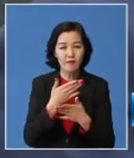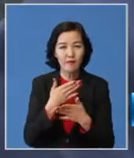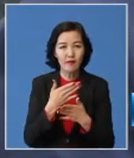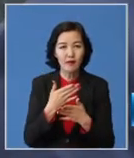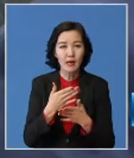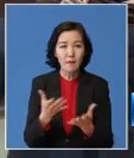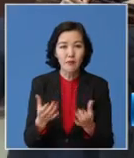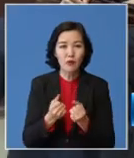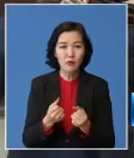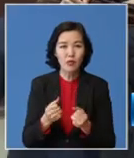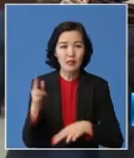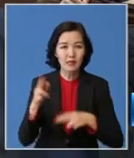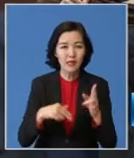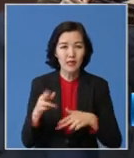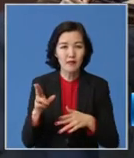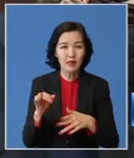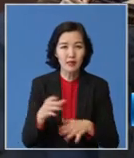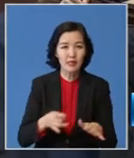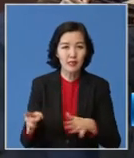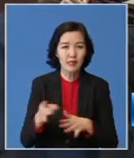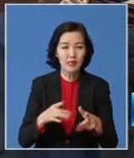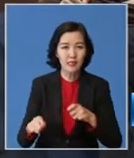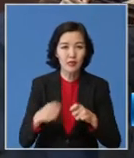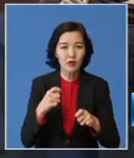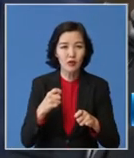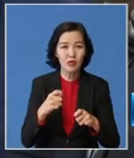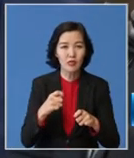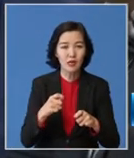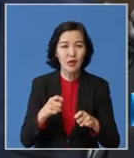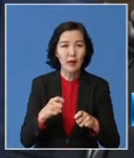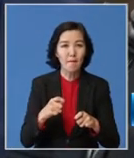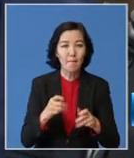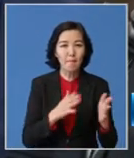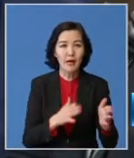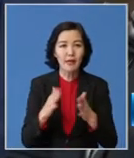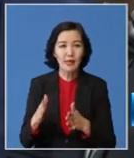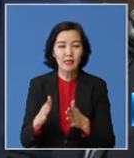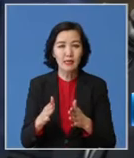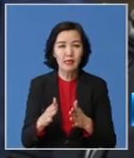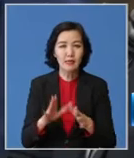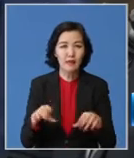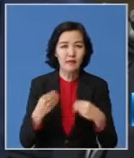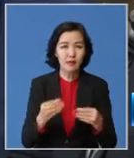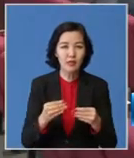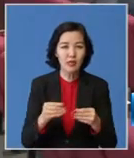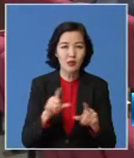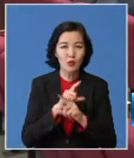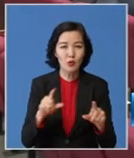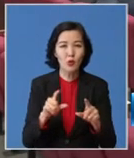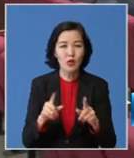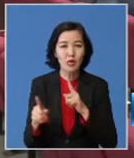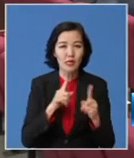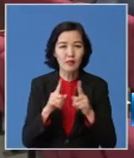строительства Карасайского района за нарушение порядка принятия в эксплуатацию здания школы. Кроме этого, на заседании